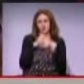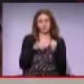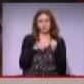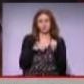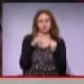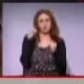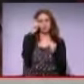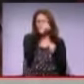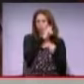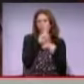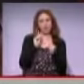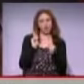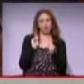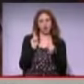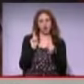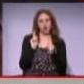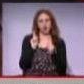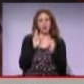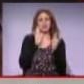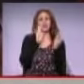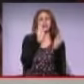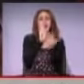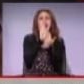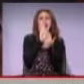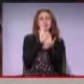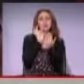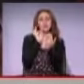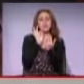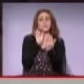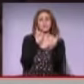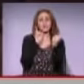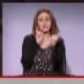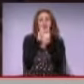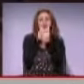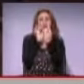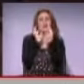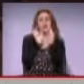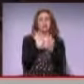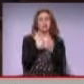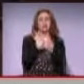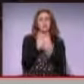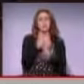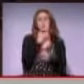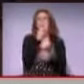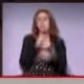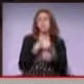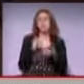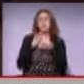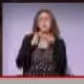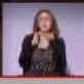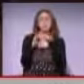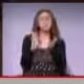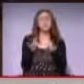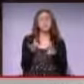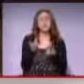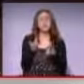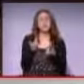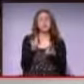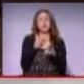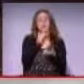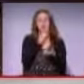هي مش صعوبات، يعني تعتبر تحديات. تحديات. بس مين صاحب الفضل بقى انه يقف جنبك وتدله